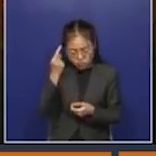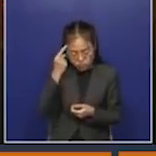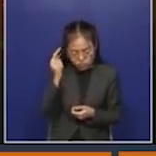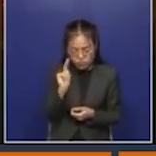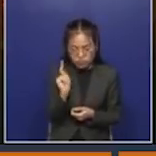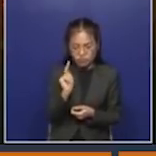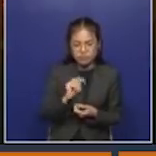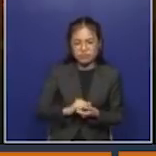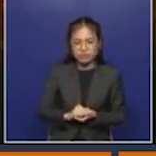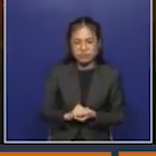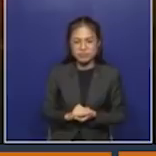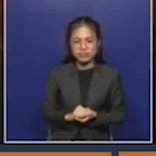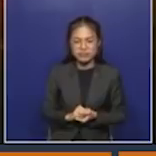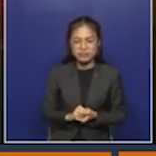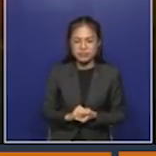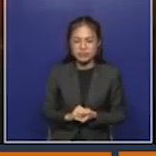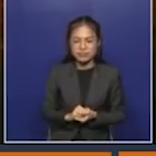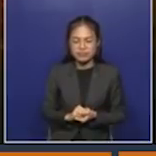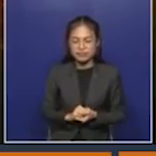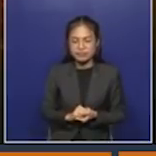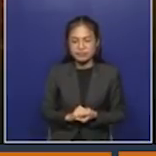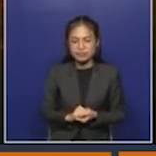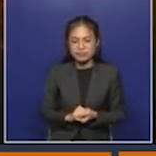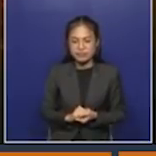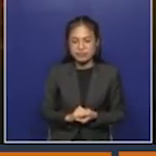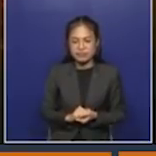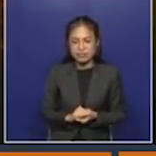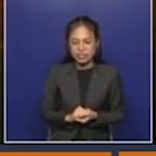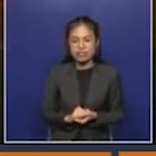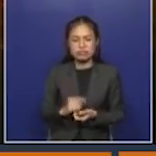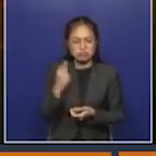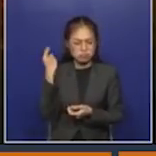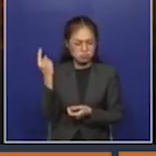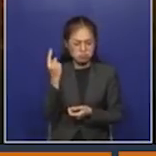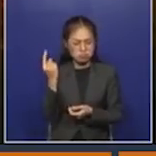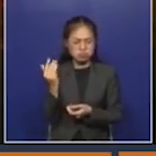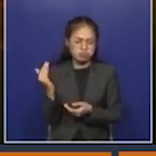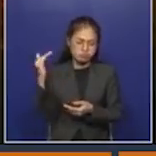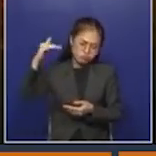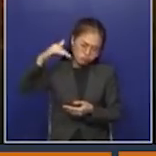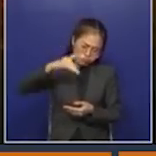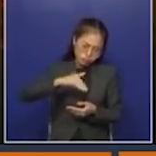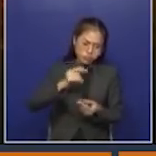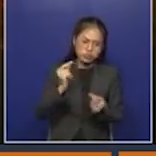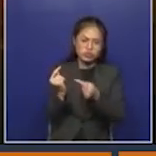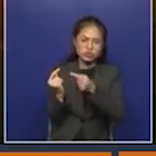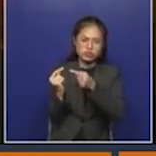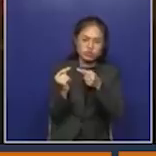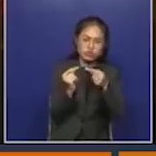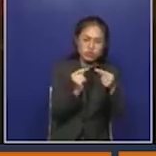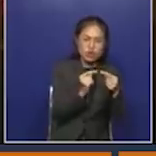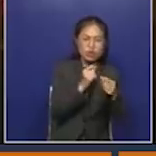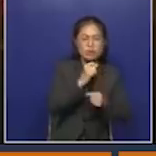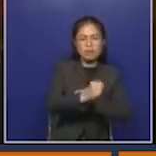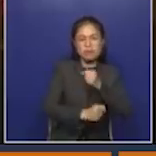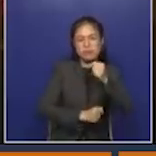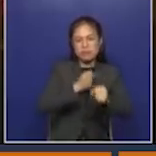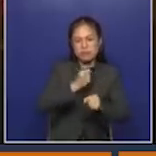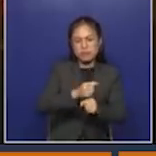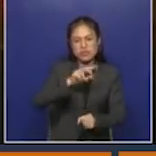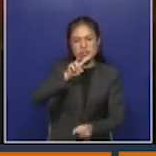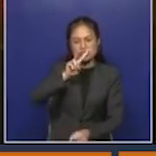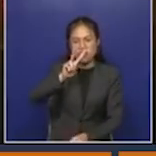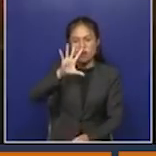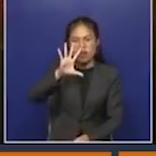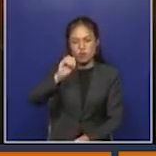ว่างจะที่เลวร้ายนะคะจนถึงปี2560 66ถึง